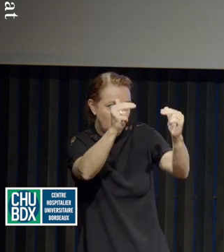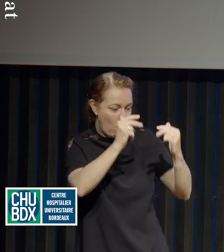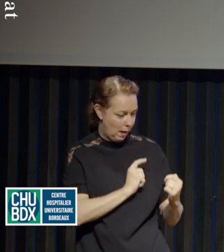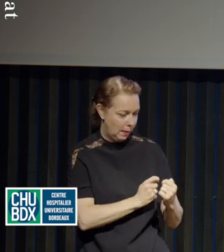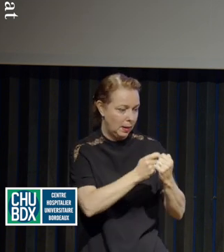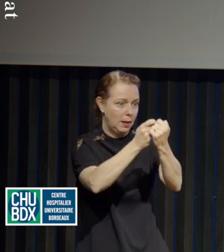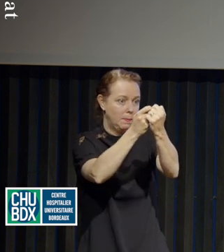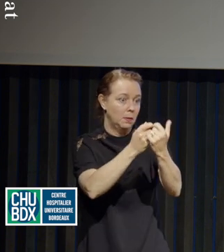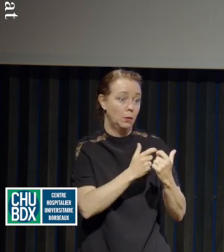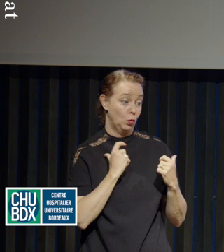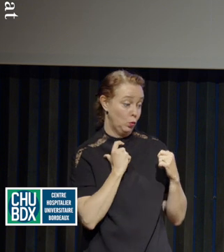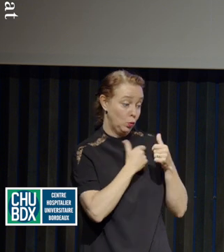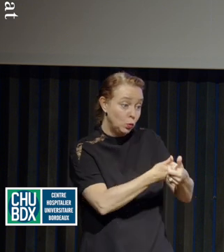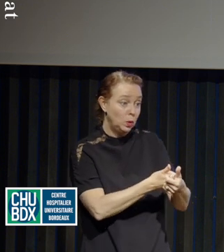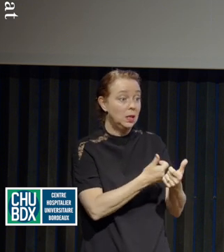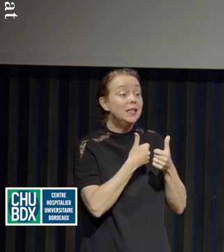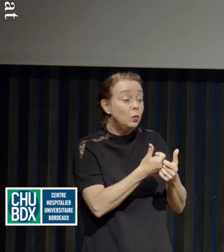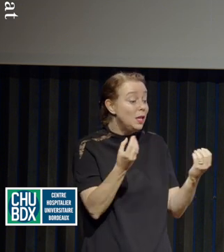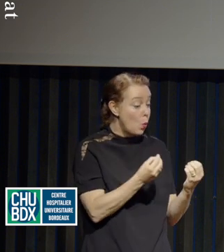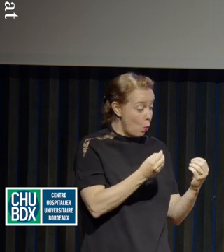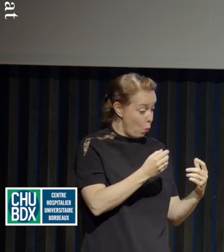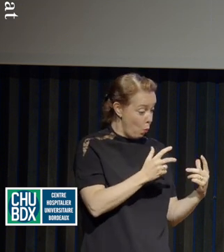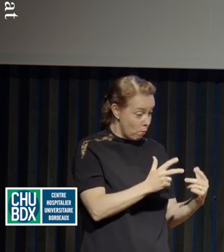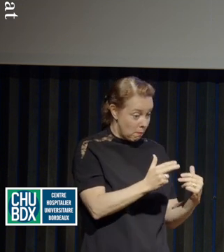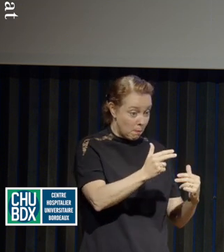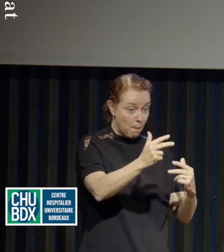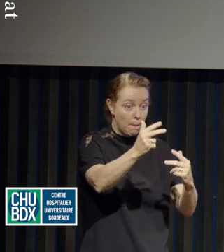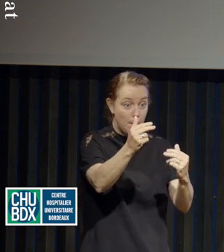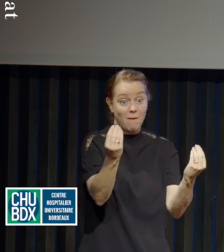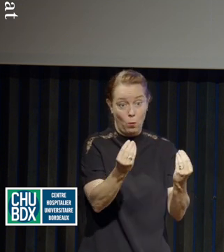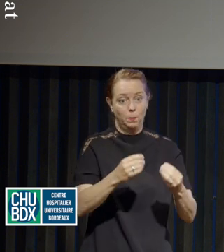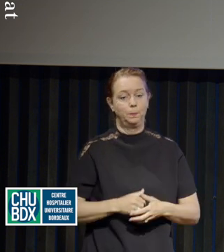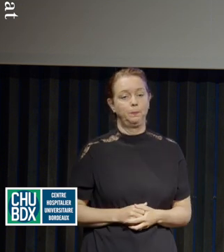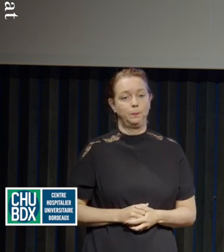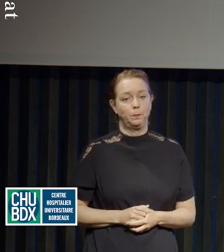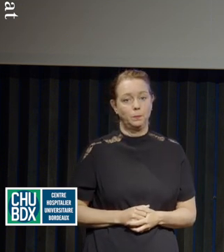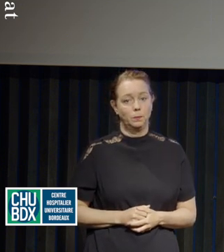de la sévérité et du stade évolutif finalement de la maladie.